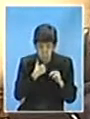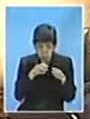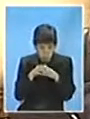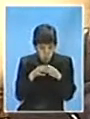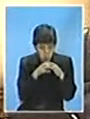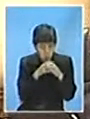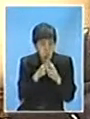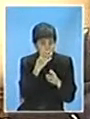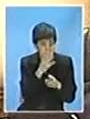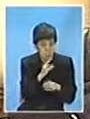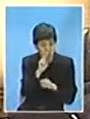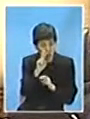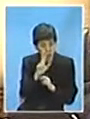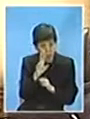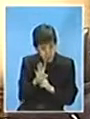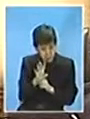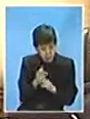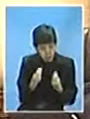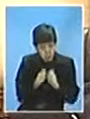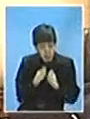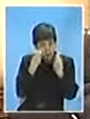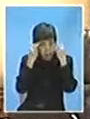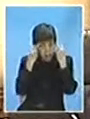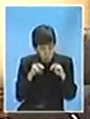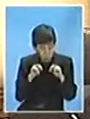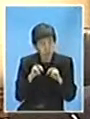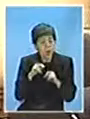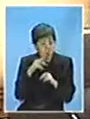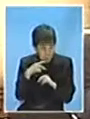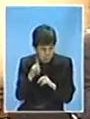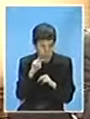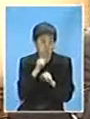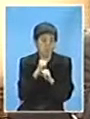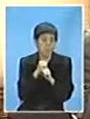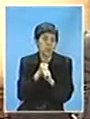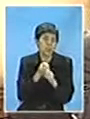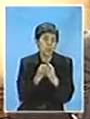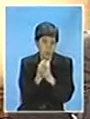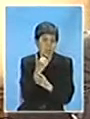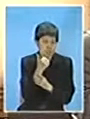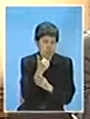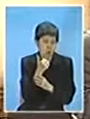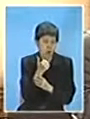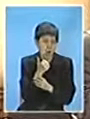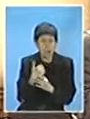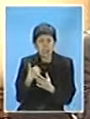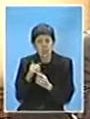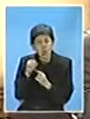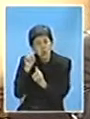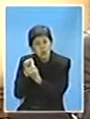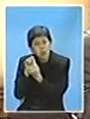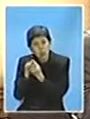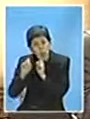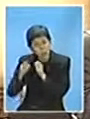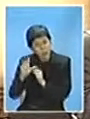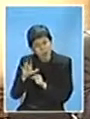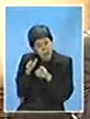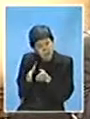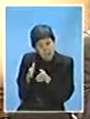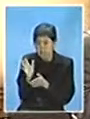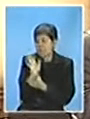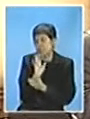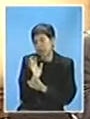วงเล็บ2 3 4นะครับจะเป็นประโยชน์ต่อสภาการแพทย์แผนไทยมากกว่าที่จะเป็นเน้นเฉพาะวงเล็บ5